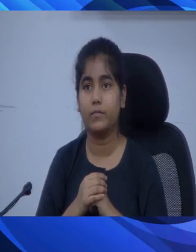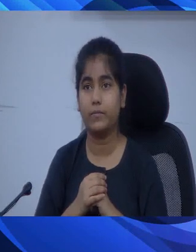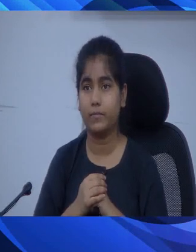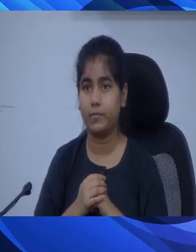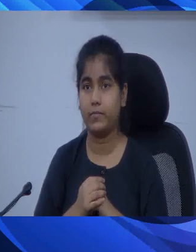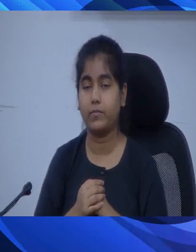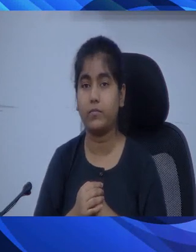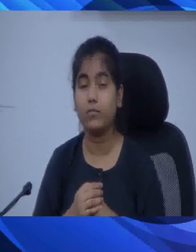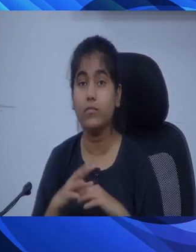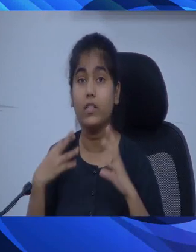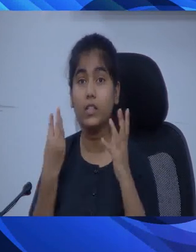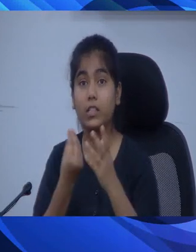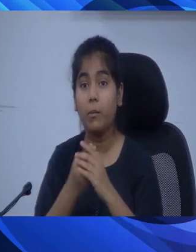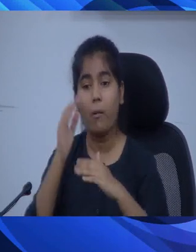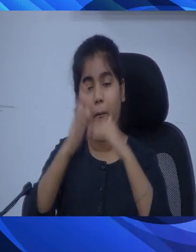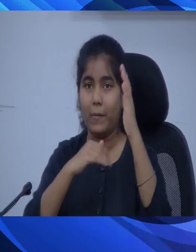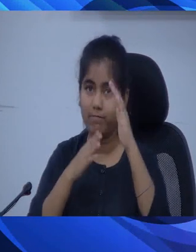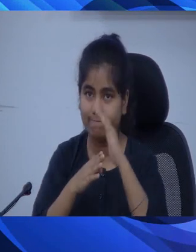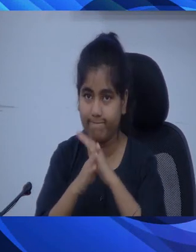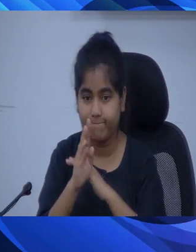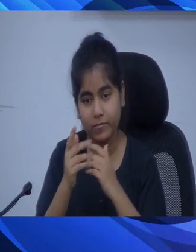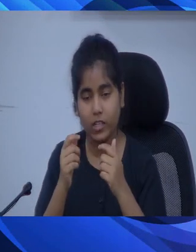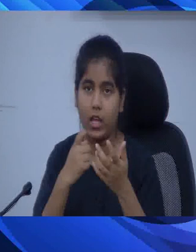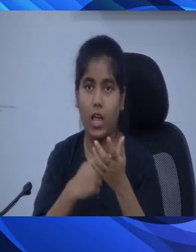citizens must understand as you move ahead. Next.